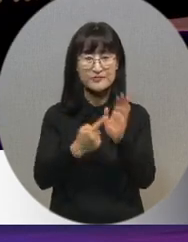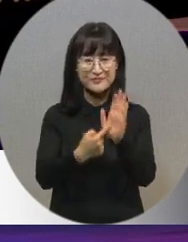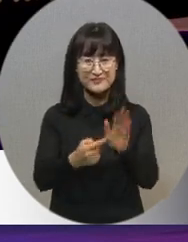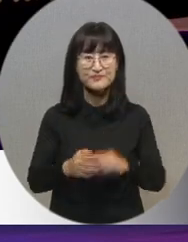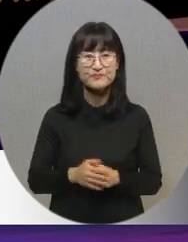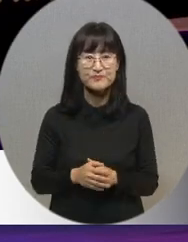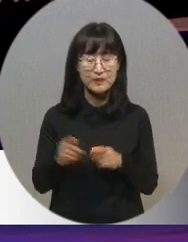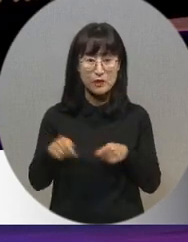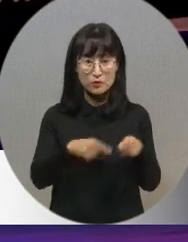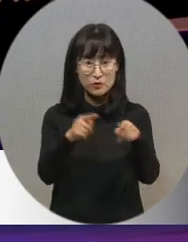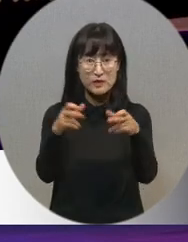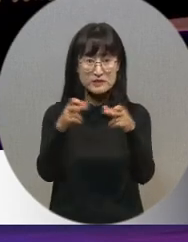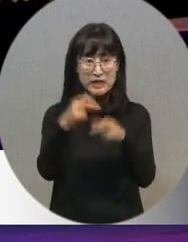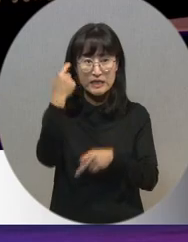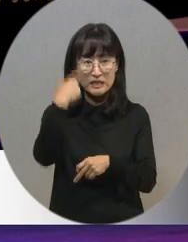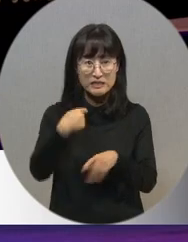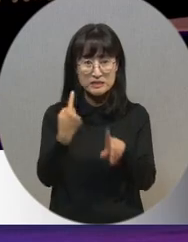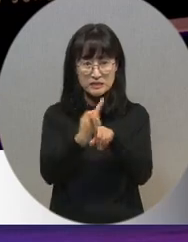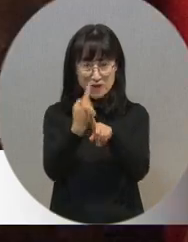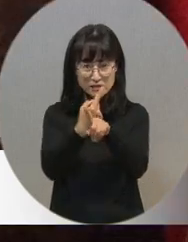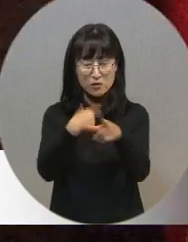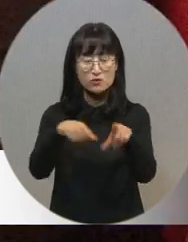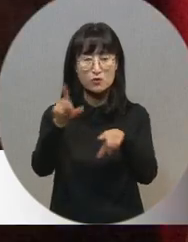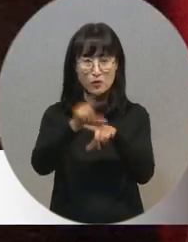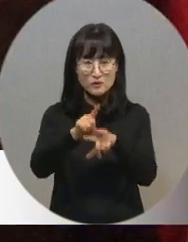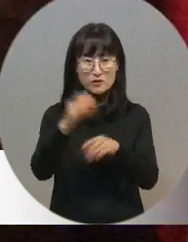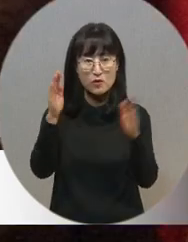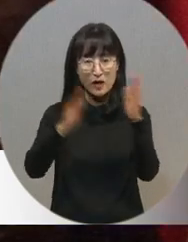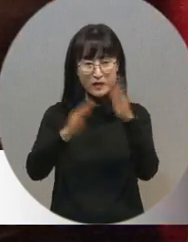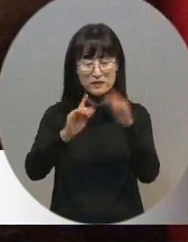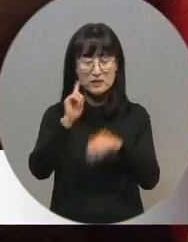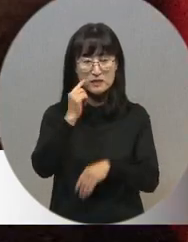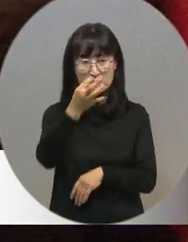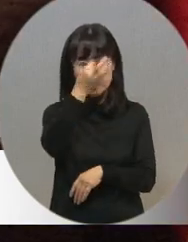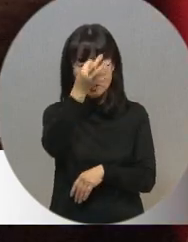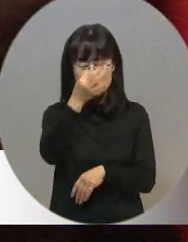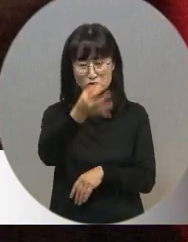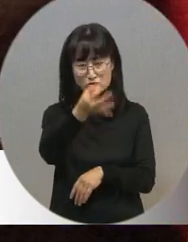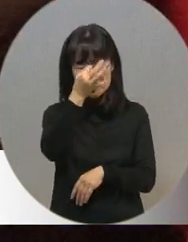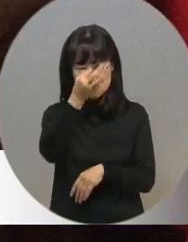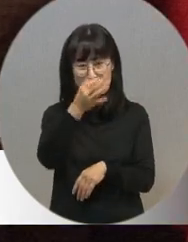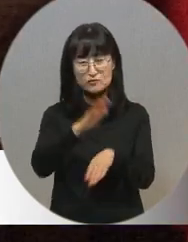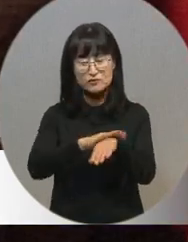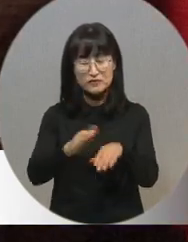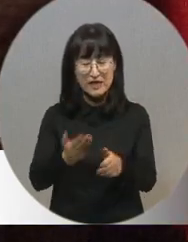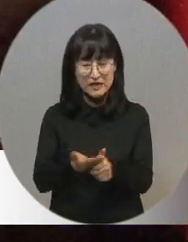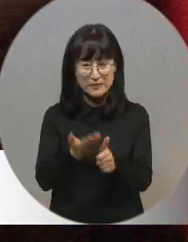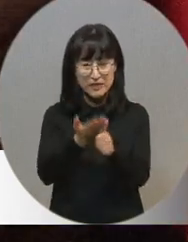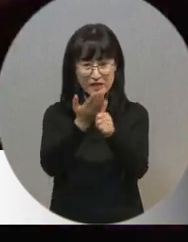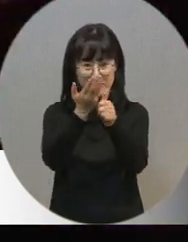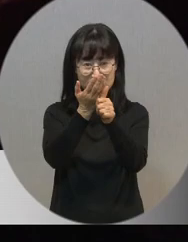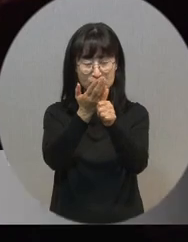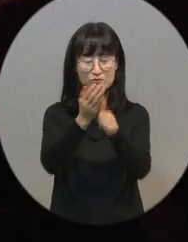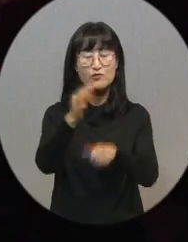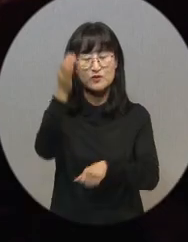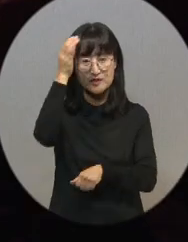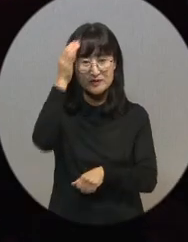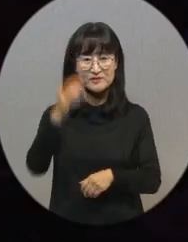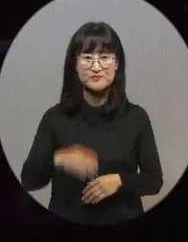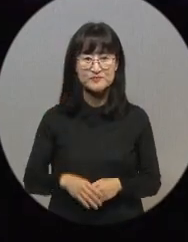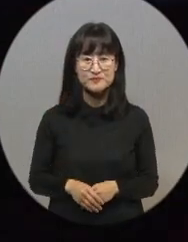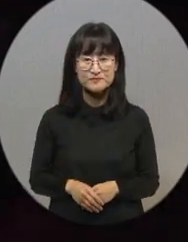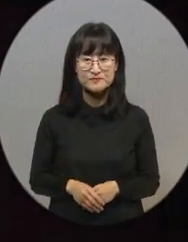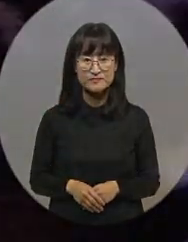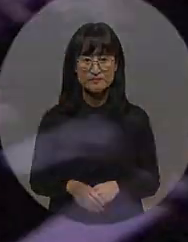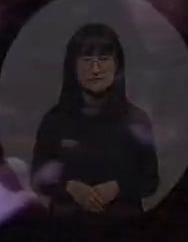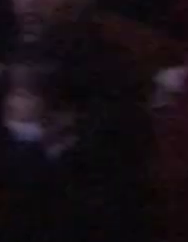이를 통하여 장애인식 개선과 더불어 학생들의 예술적 소양을 높이는 데 큰 효과가 있기를 기대해봅니다.